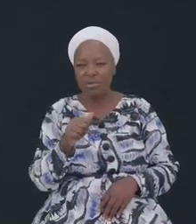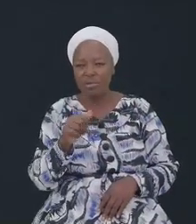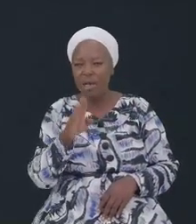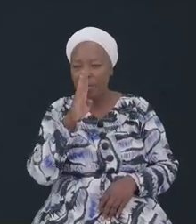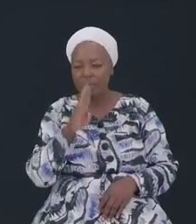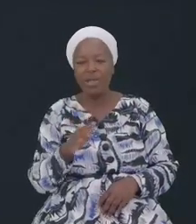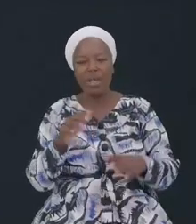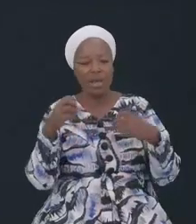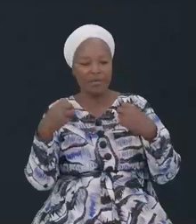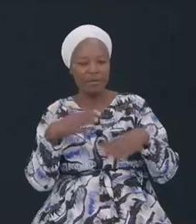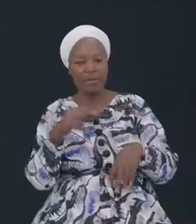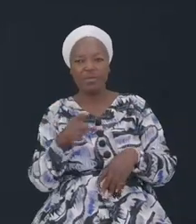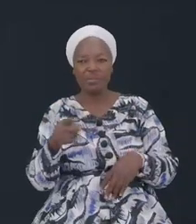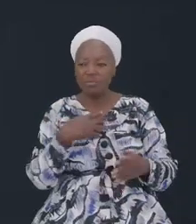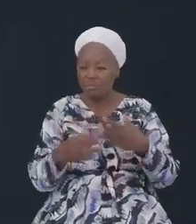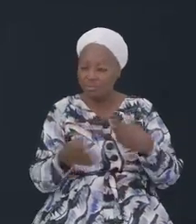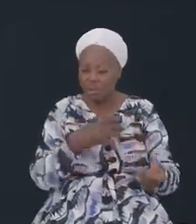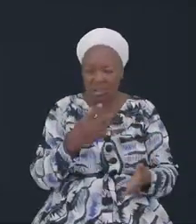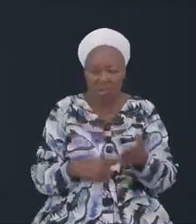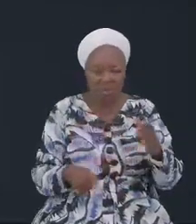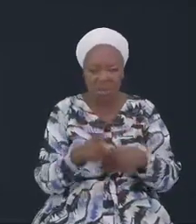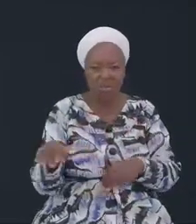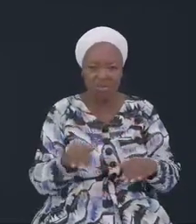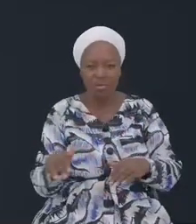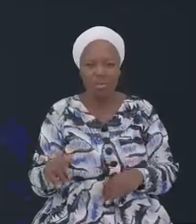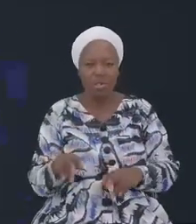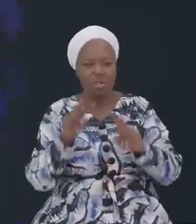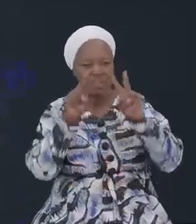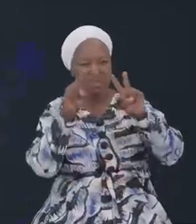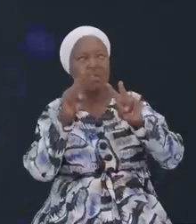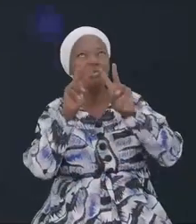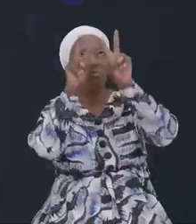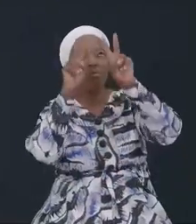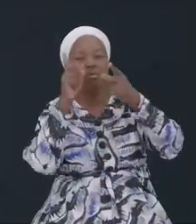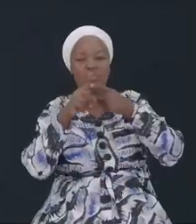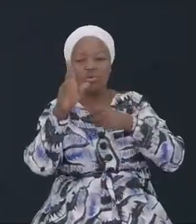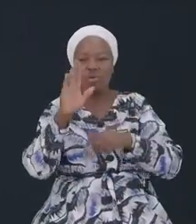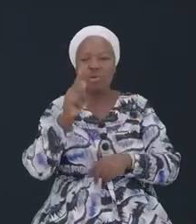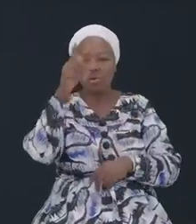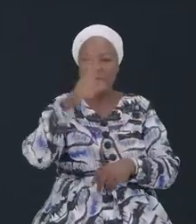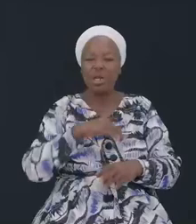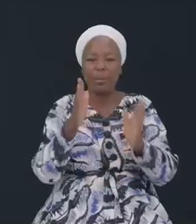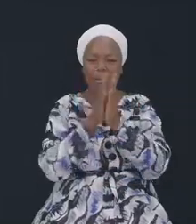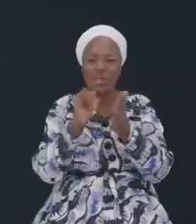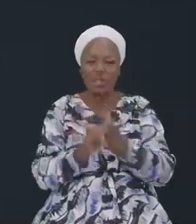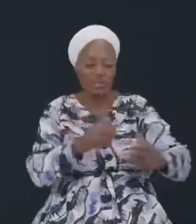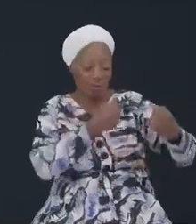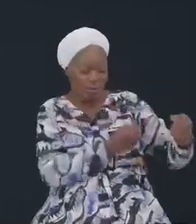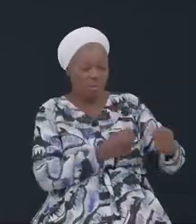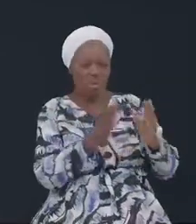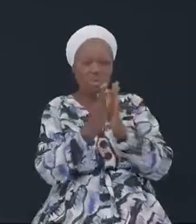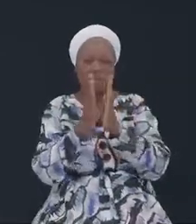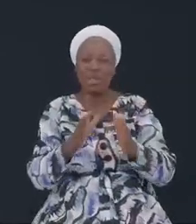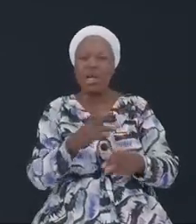eux, peu importe ce qu'ils font. Regarde à ton Dieu et prie. Fais une prière de courage pour dire,